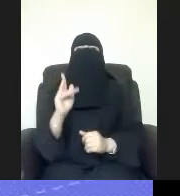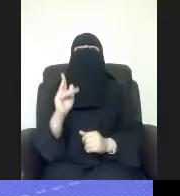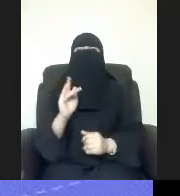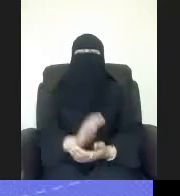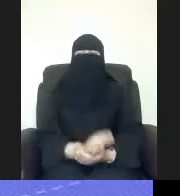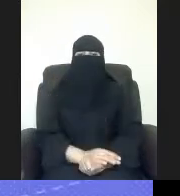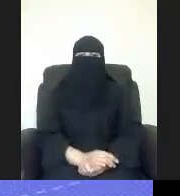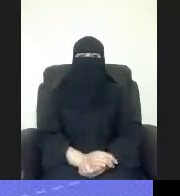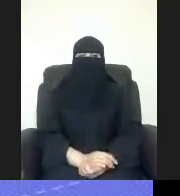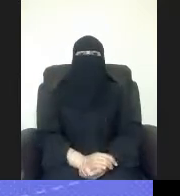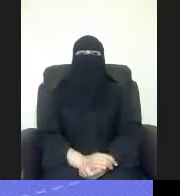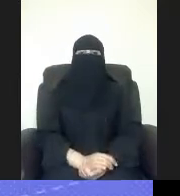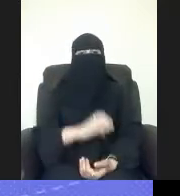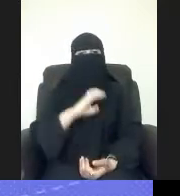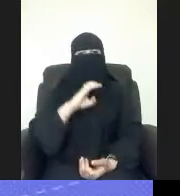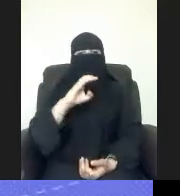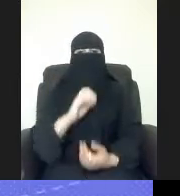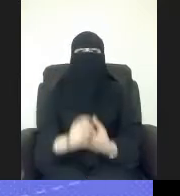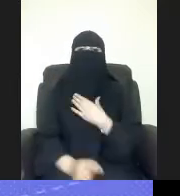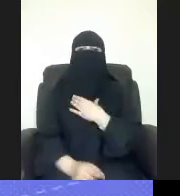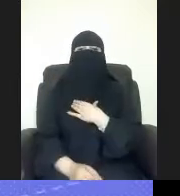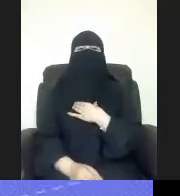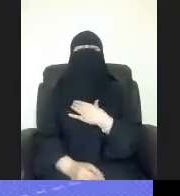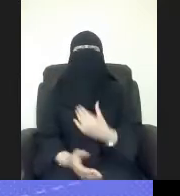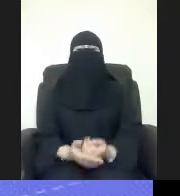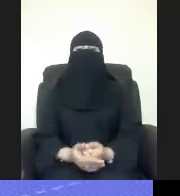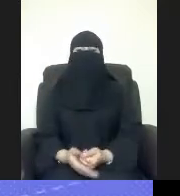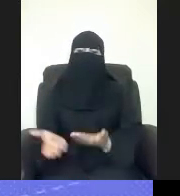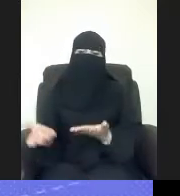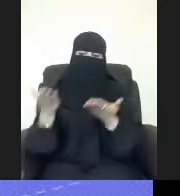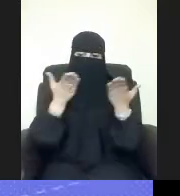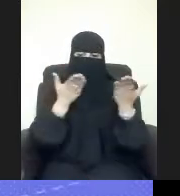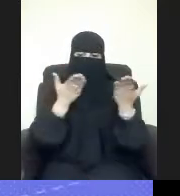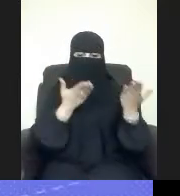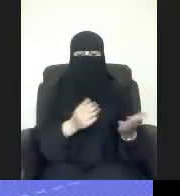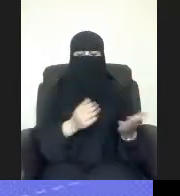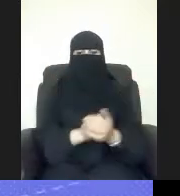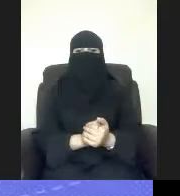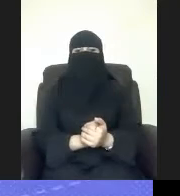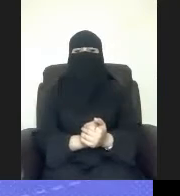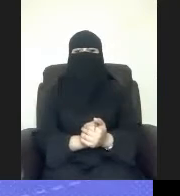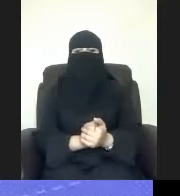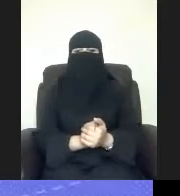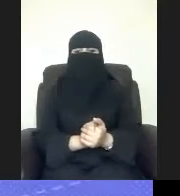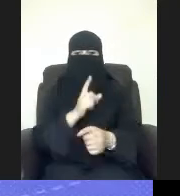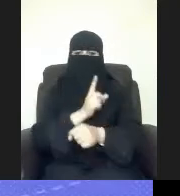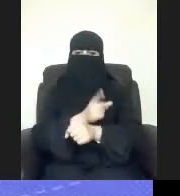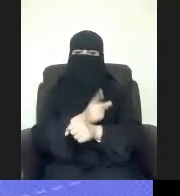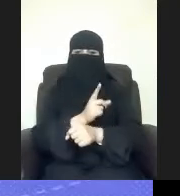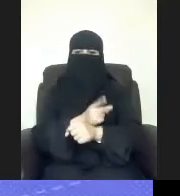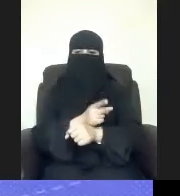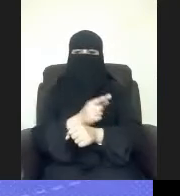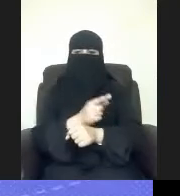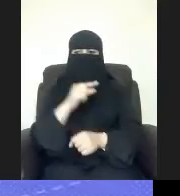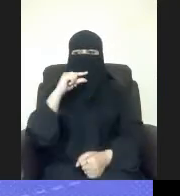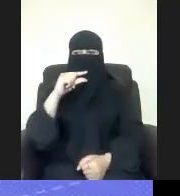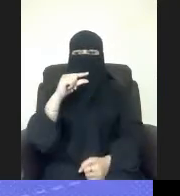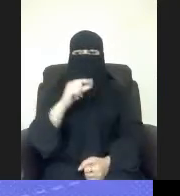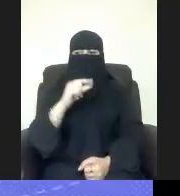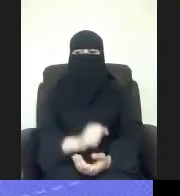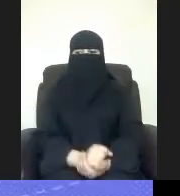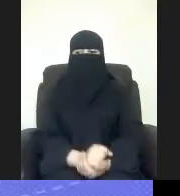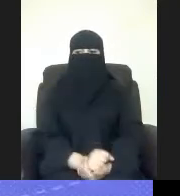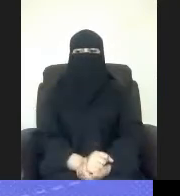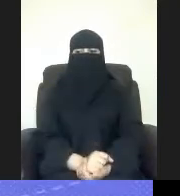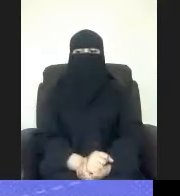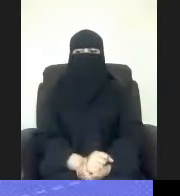دكتور سمير النجدي، أستاذ تكنولوجيا التعليم المشارك، رئيس قسم تقنيات التعليم، بيشاركنا بإذن الله سبحانه وتعالى